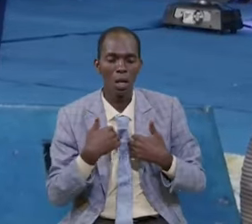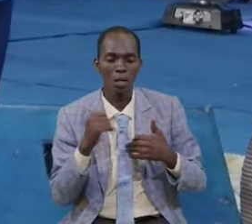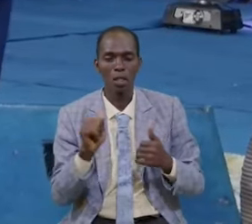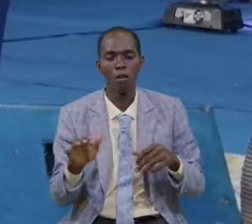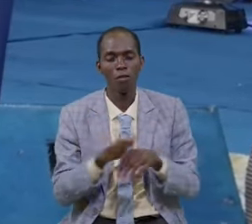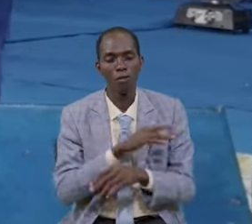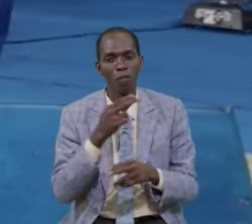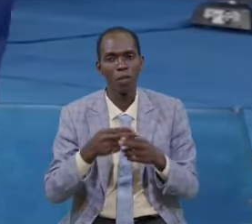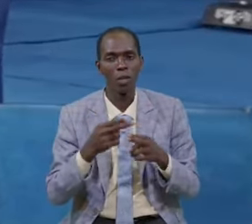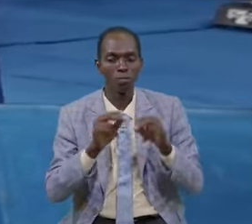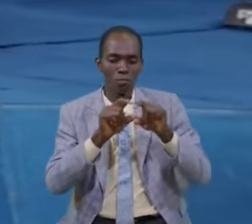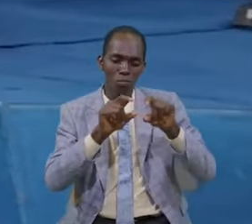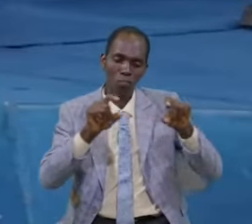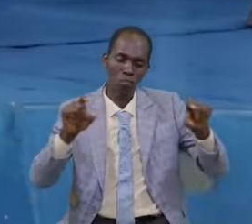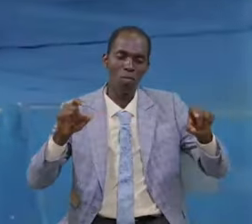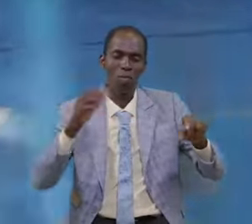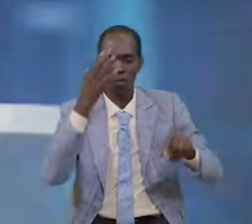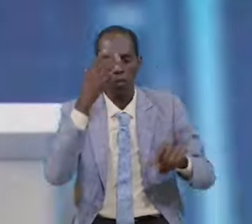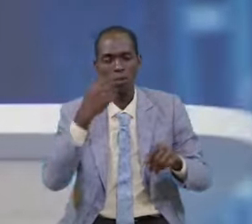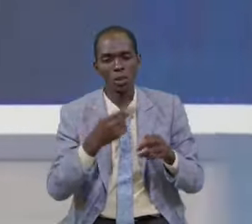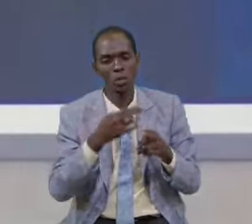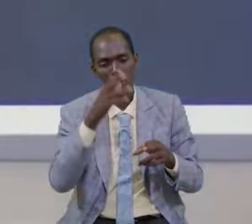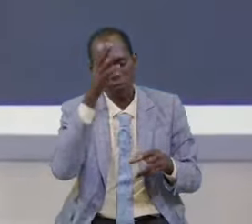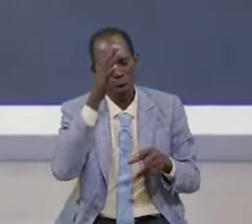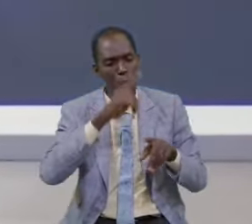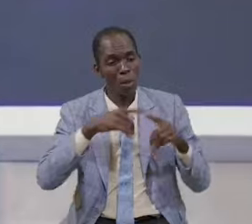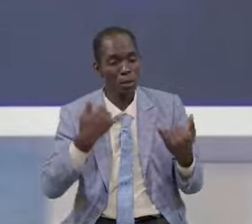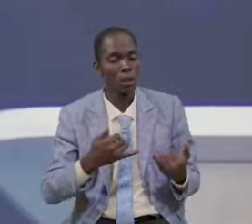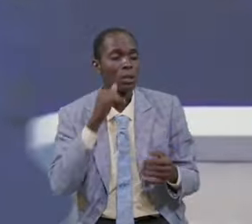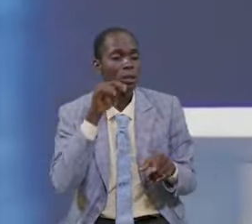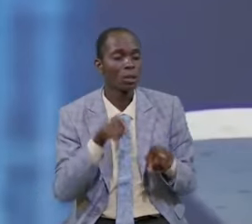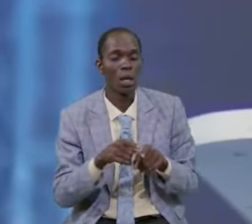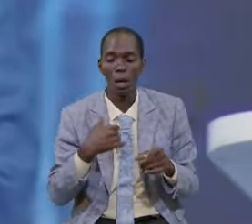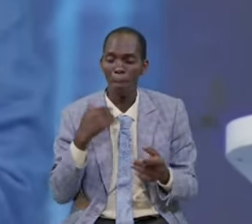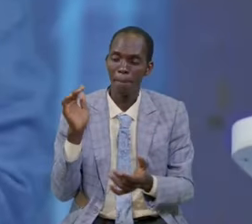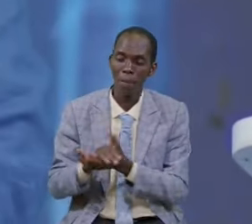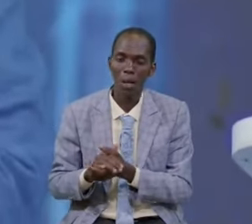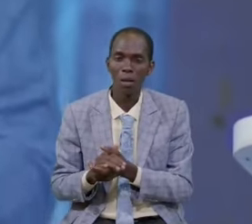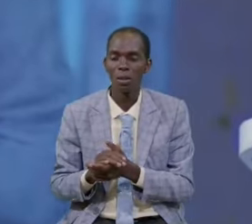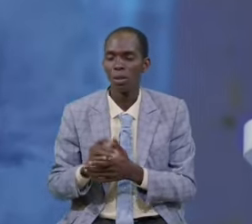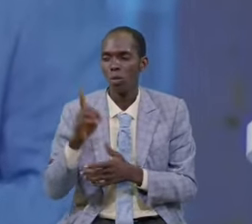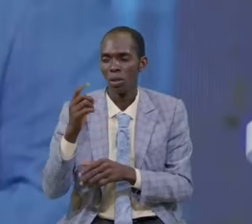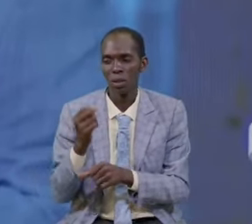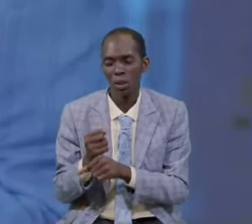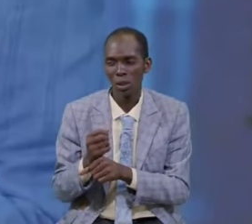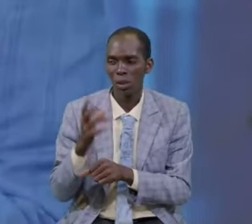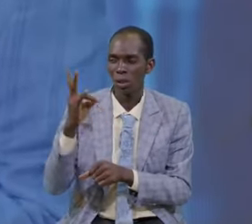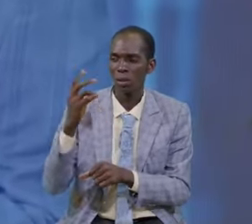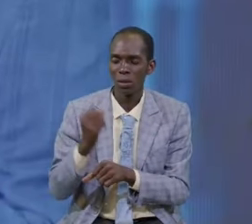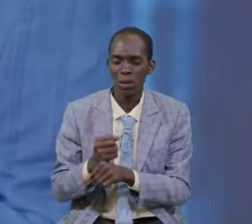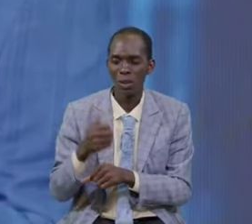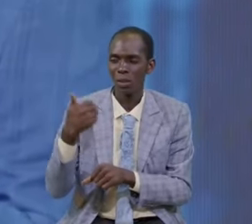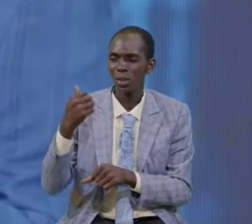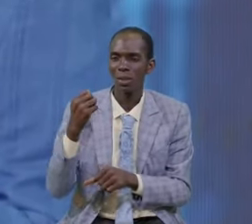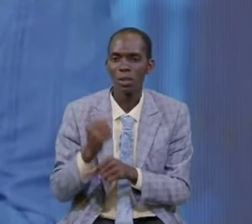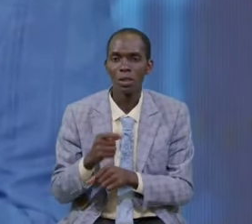connaissais le nom de son père. Elle s'est mariée maintenant, 1 an, 7 ans, 10 ans. Et tu n'as